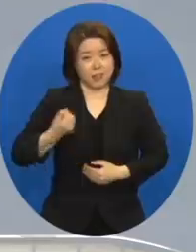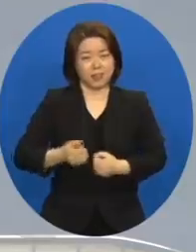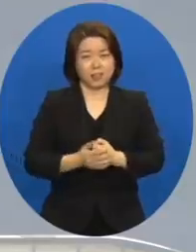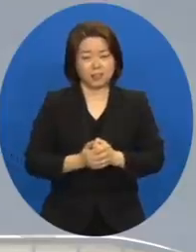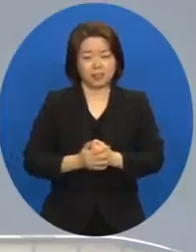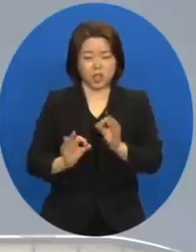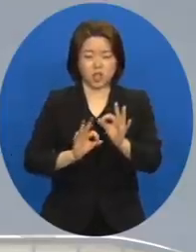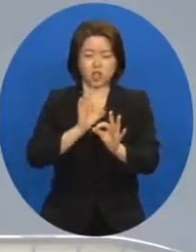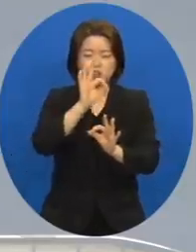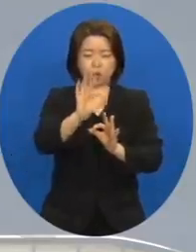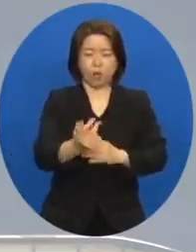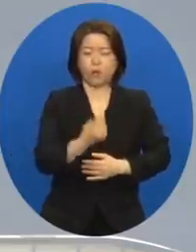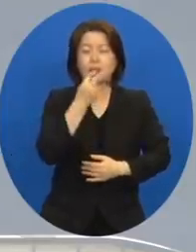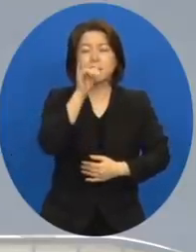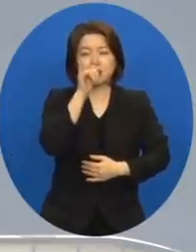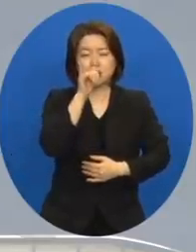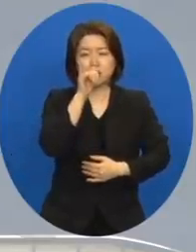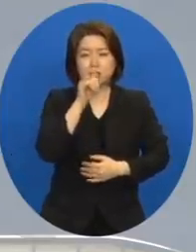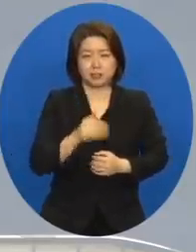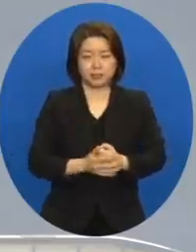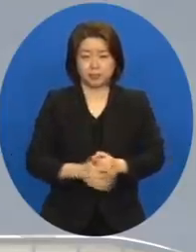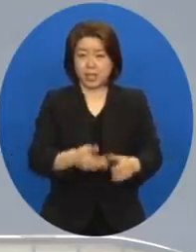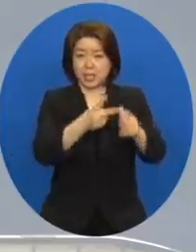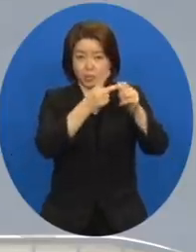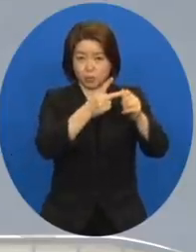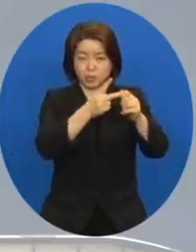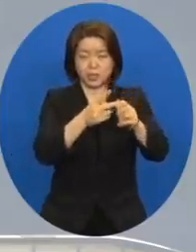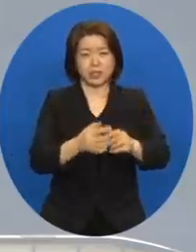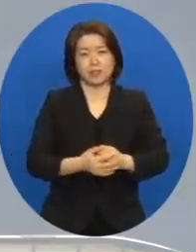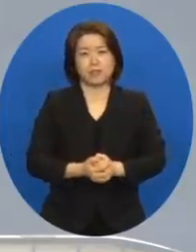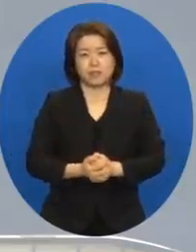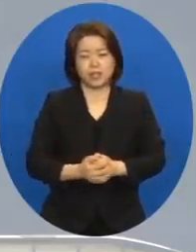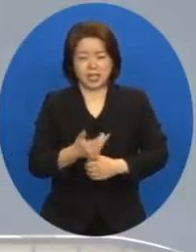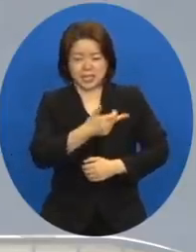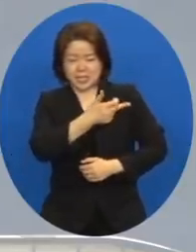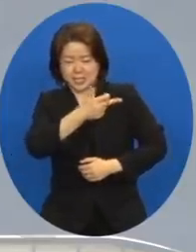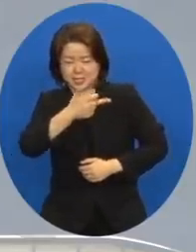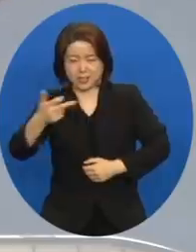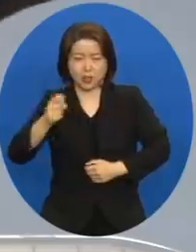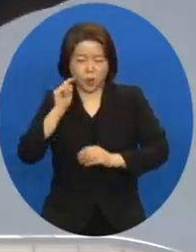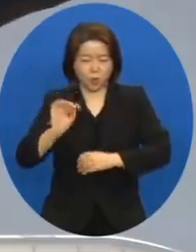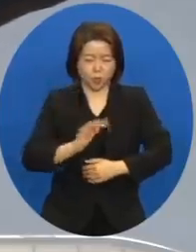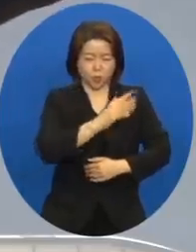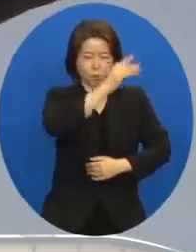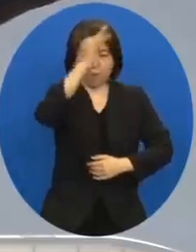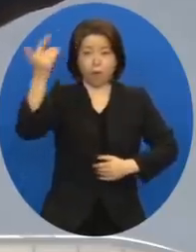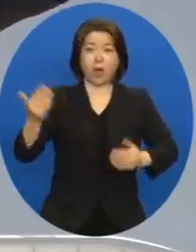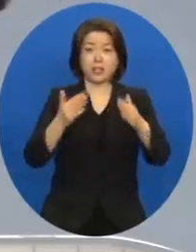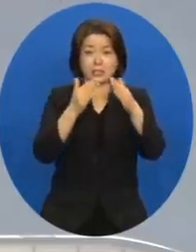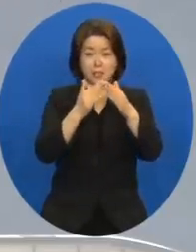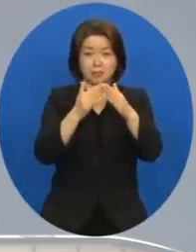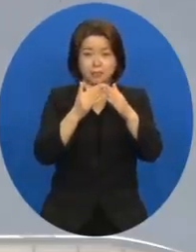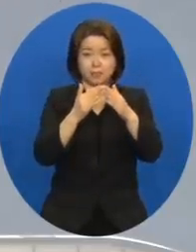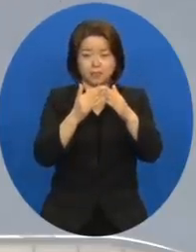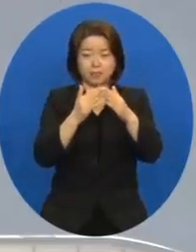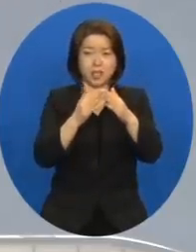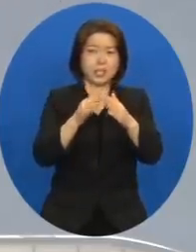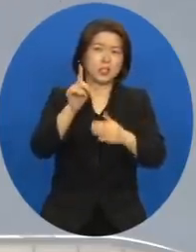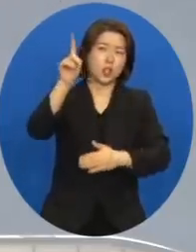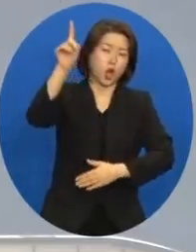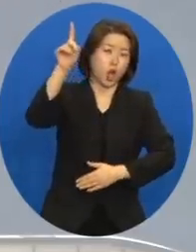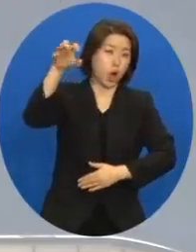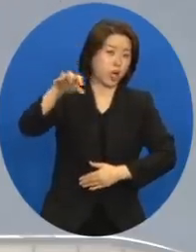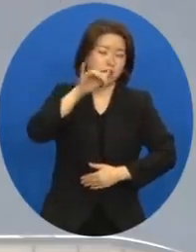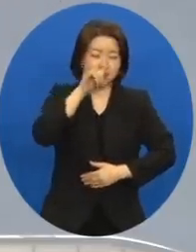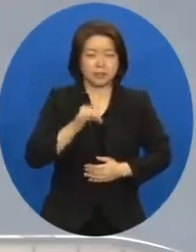영생이 있습니다 두번째 크고 아름다운 집이 청구 개